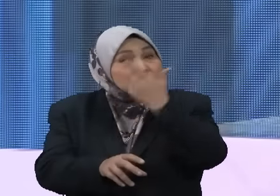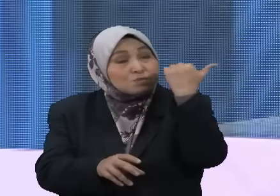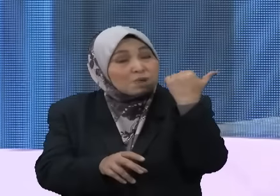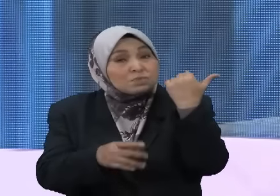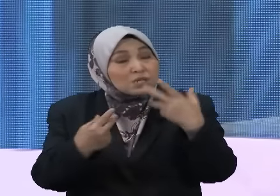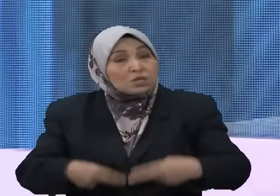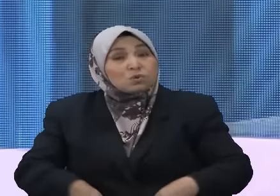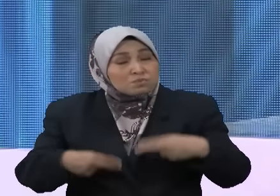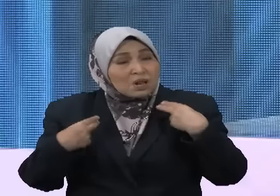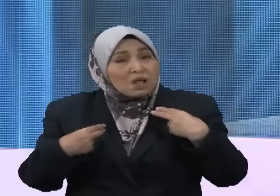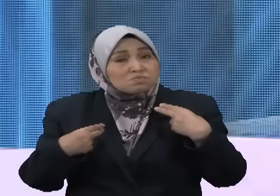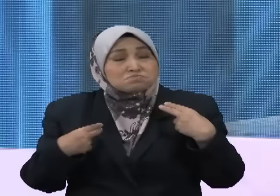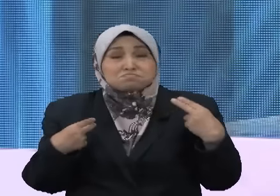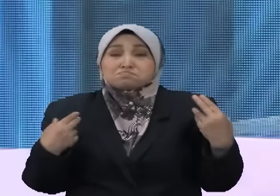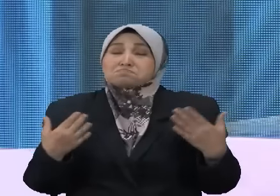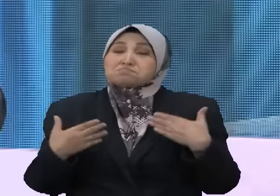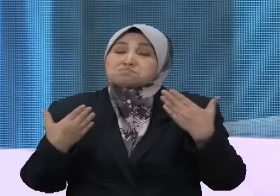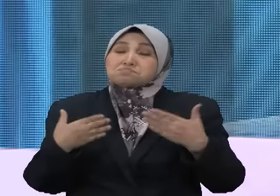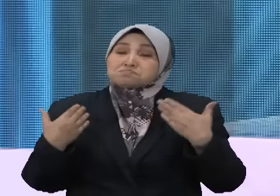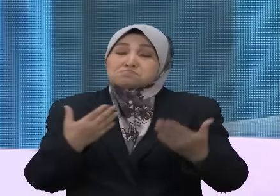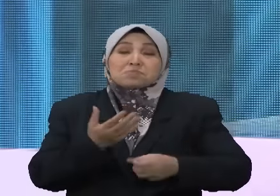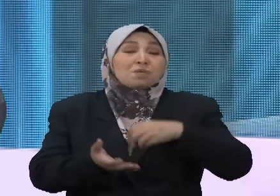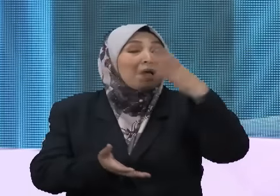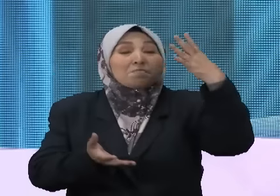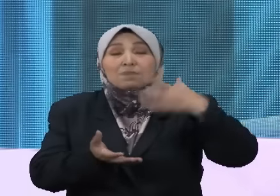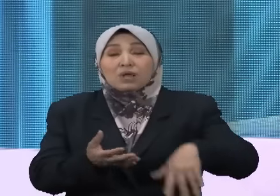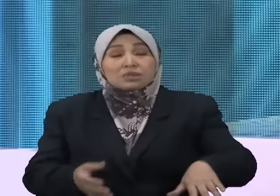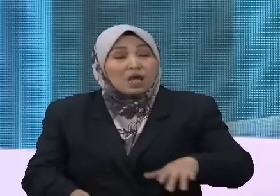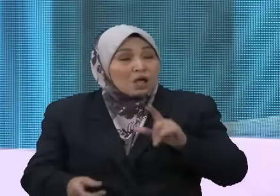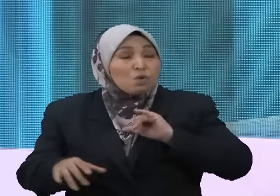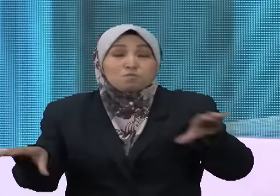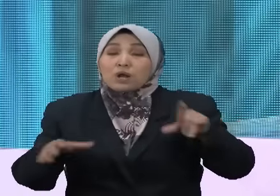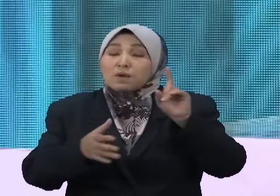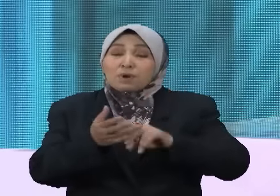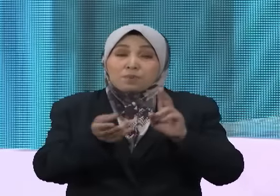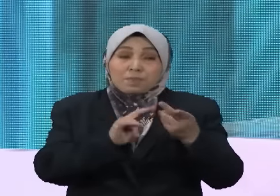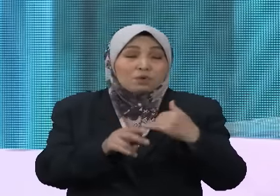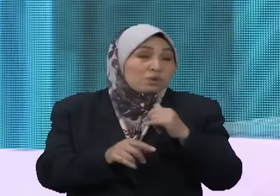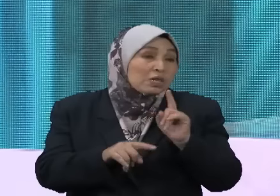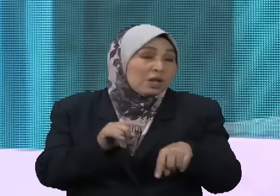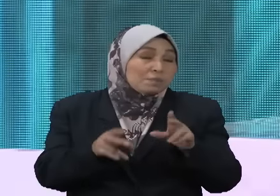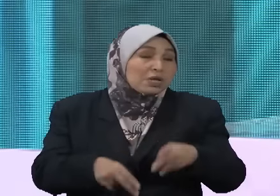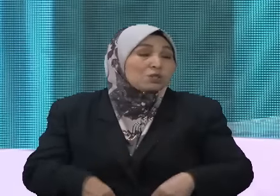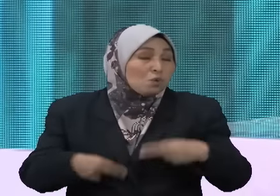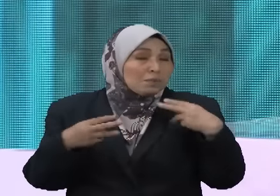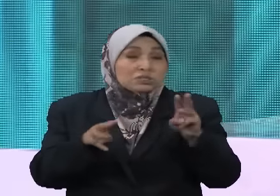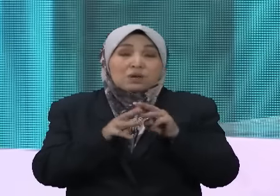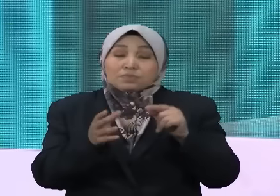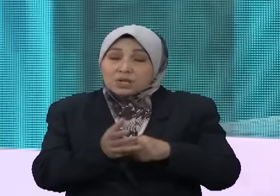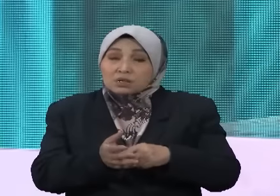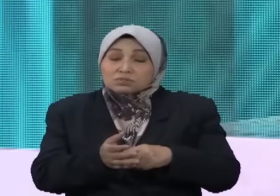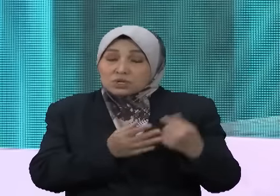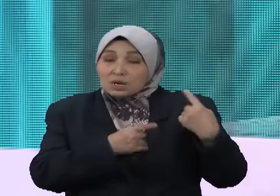memang hidup dalam keadaan yang senang-lenang jadi mereka rasa seolah-olah kalau aku buat apa-apa perubahan nanti aku dah tak boleh hidup dalam keadaan macam ni